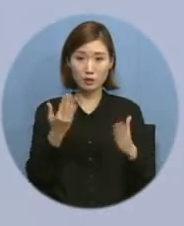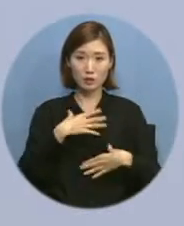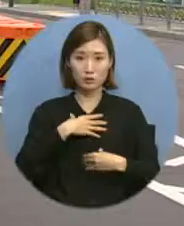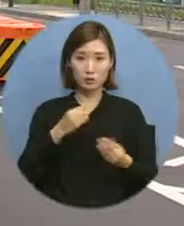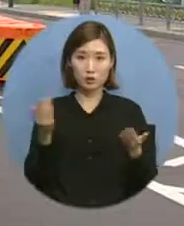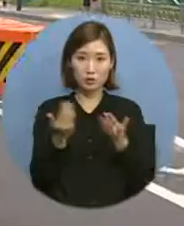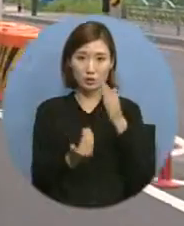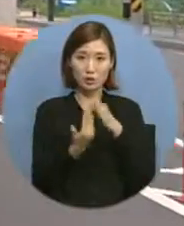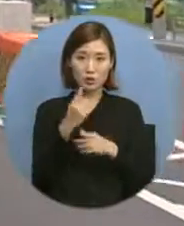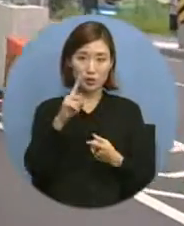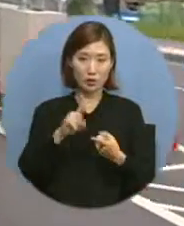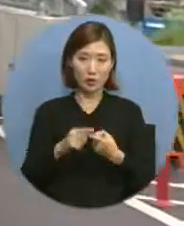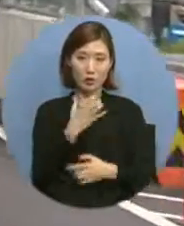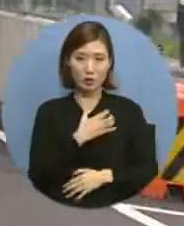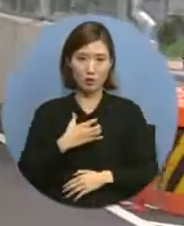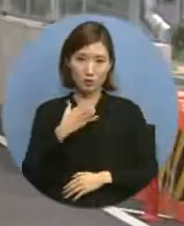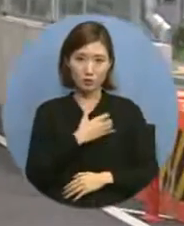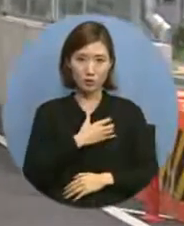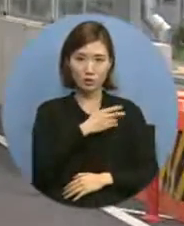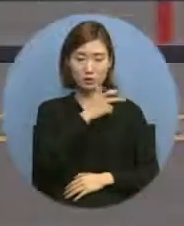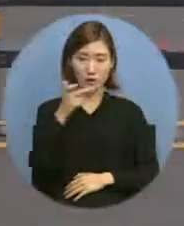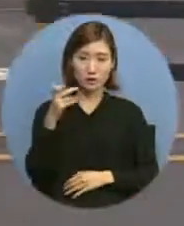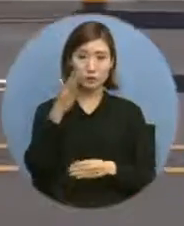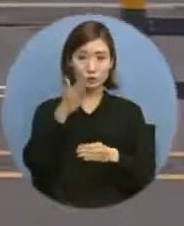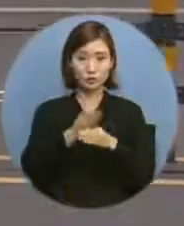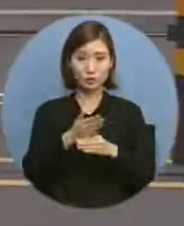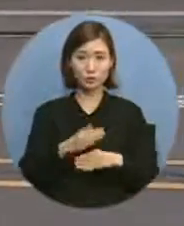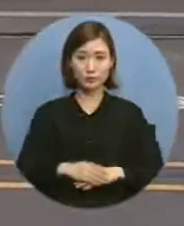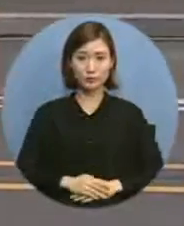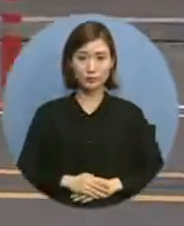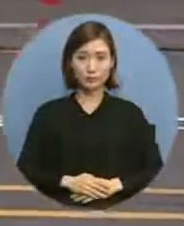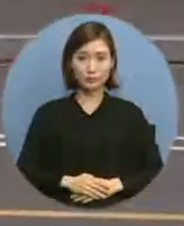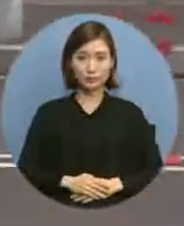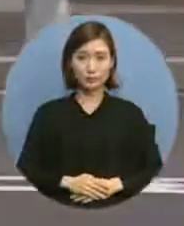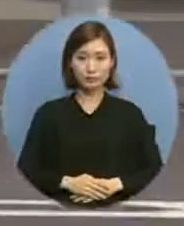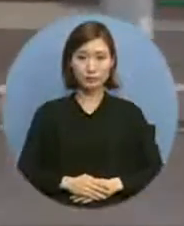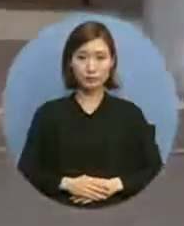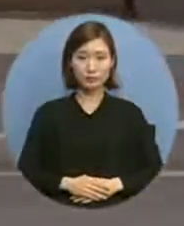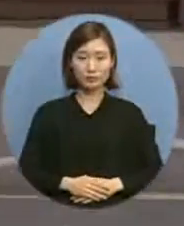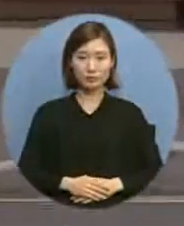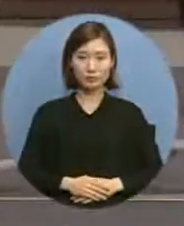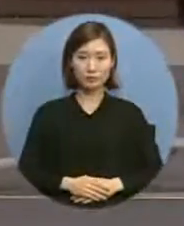안전사고에 대한 우려의 목소리는 높아지고 있습니다. CNN 뉴스 김동훈입니다.